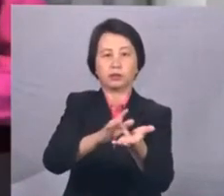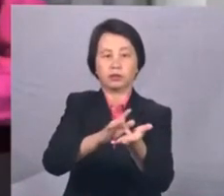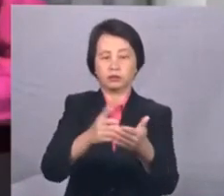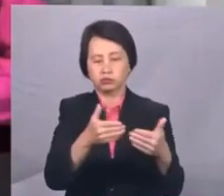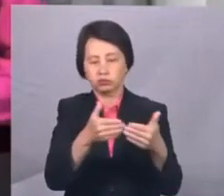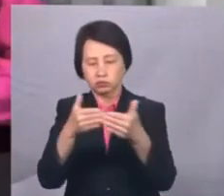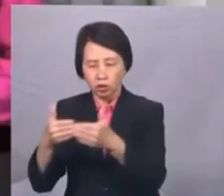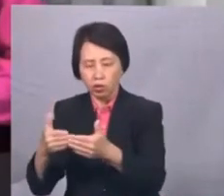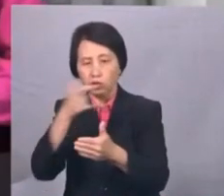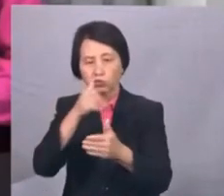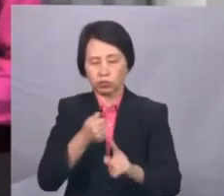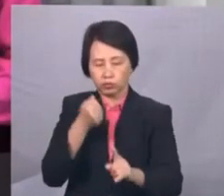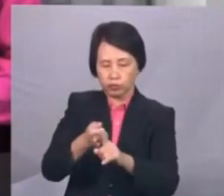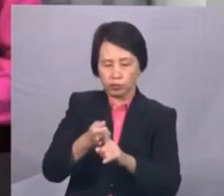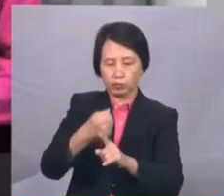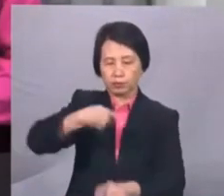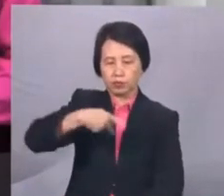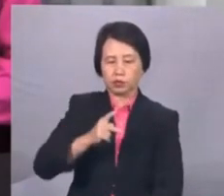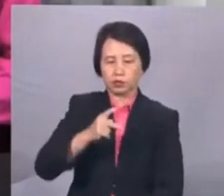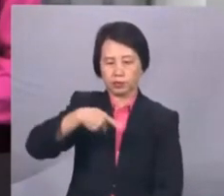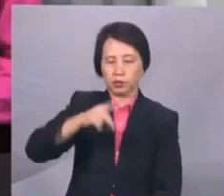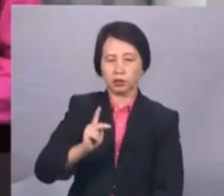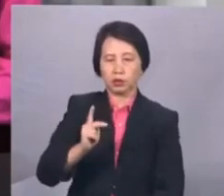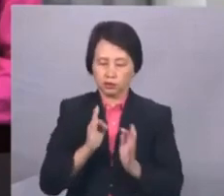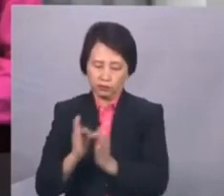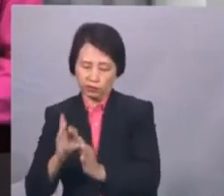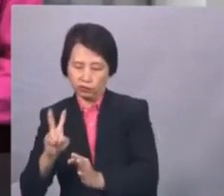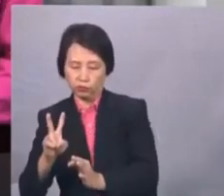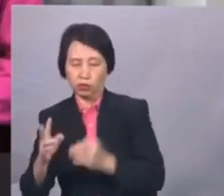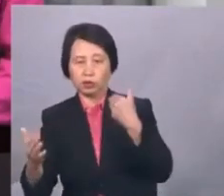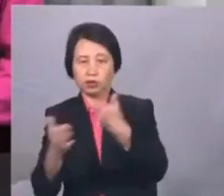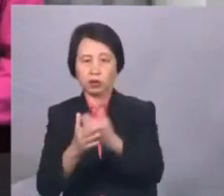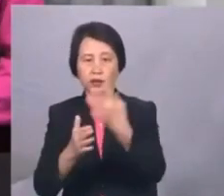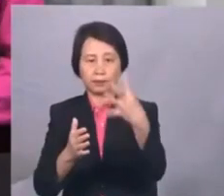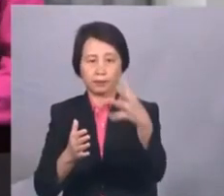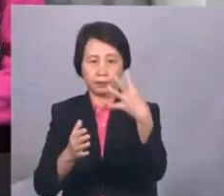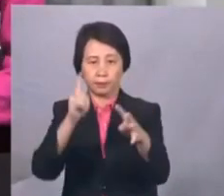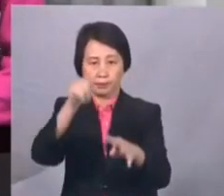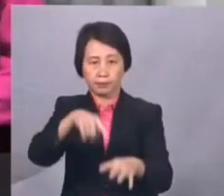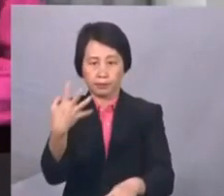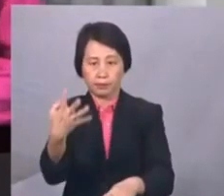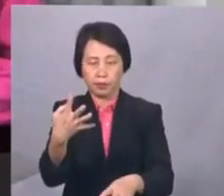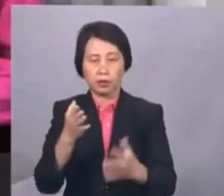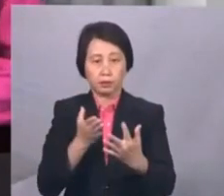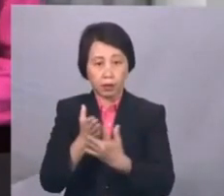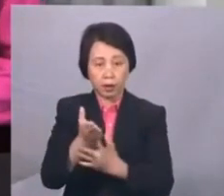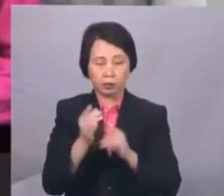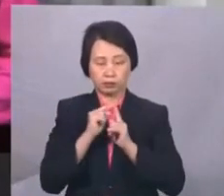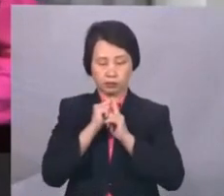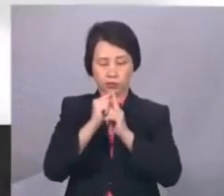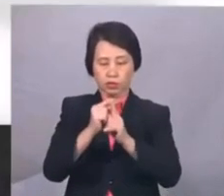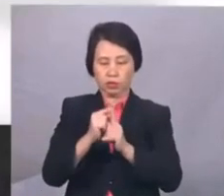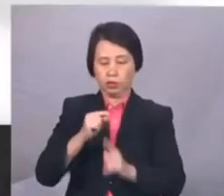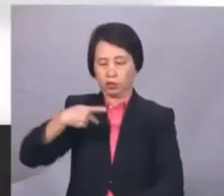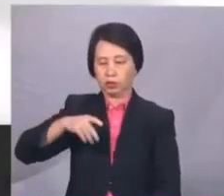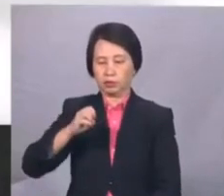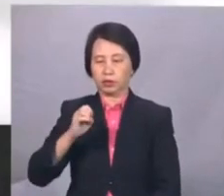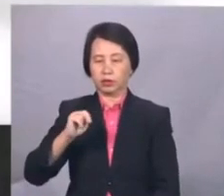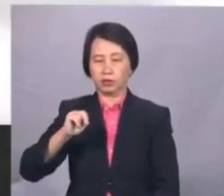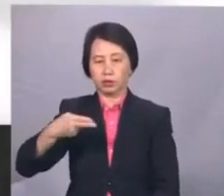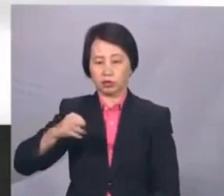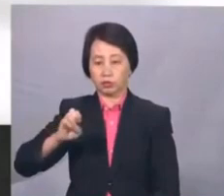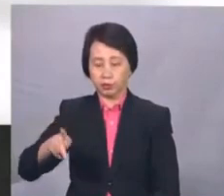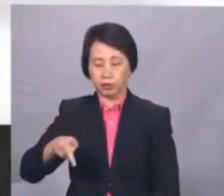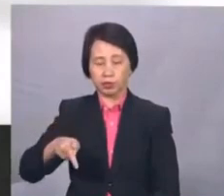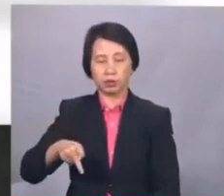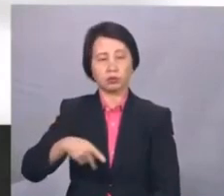berkenaan susulan perintah kawanan pergerakan fasa Duo sehingga 14april ini melalui satu kenyataan CV DN ITB